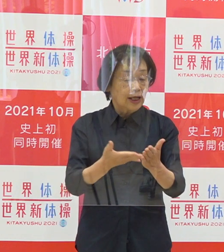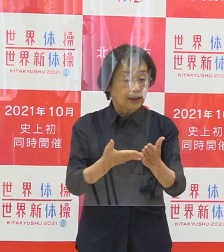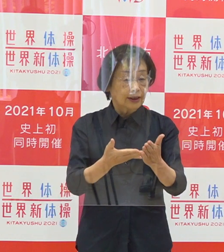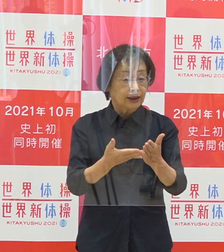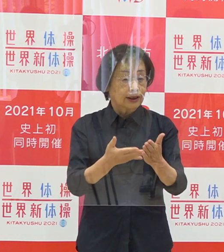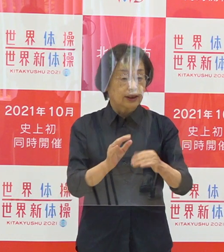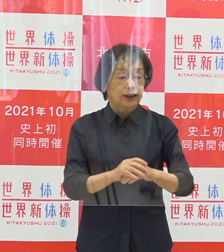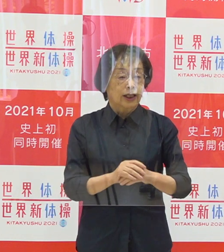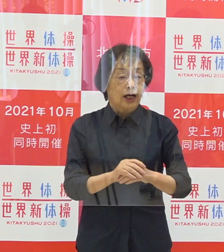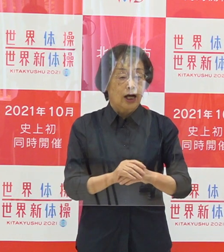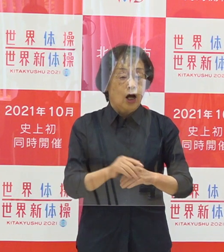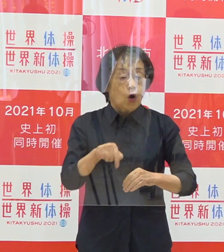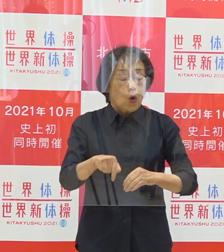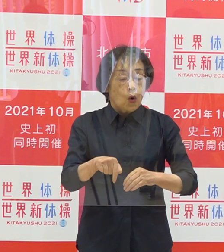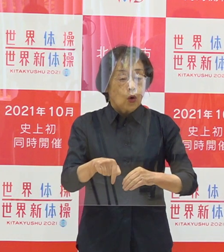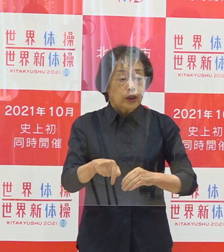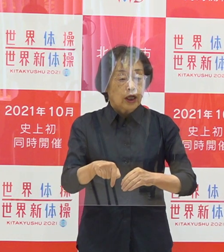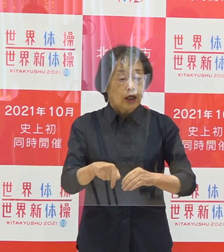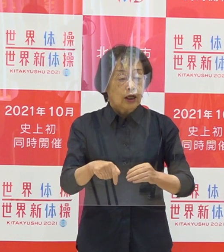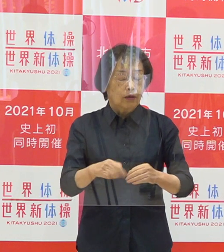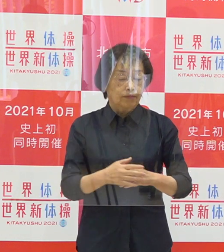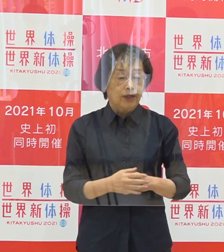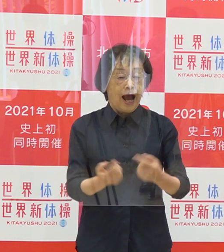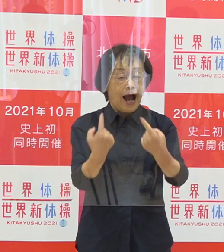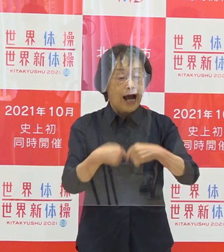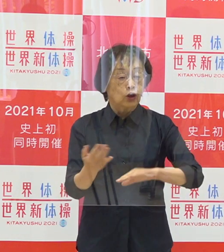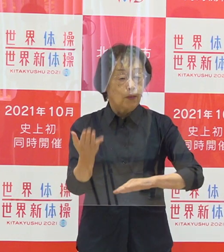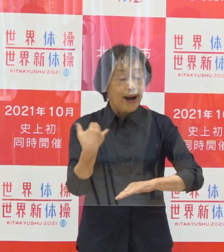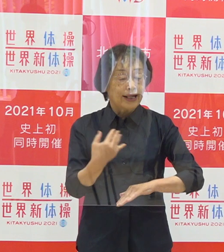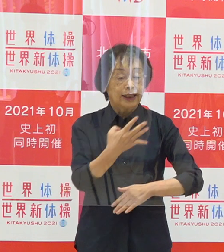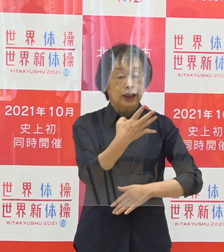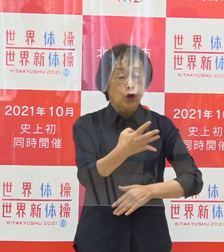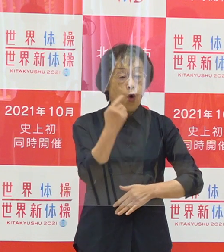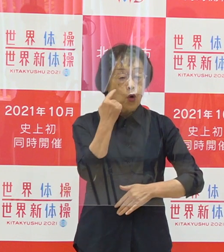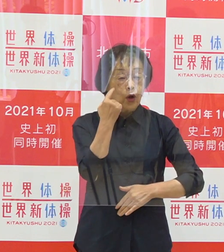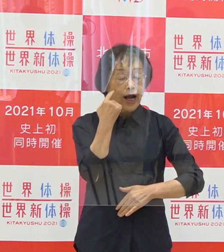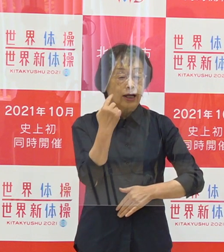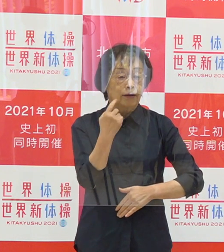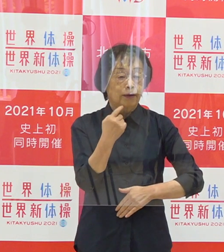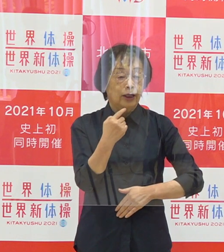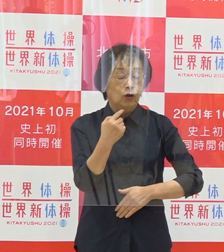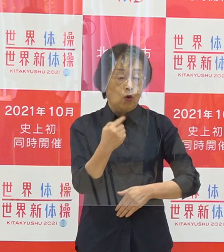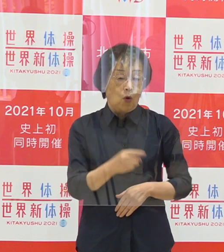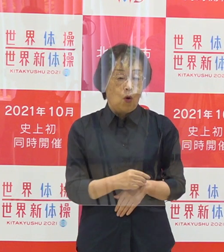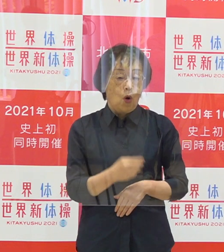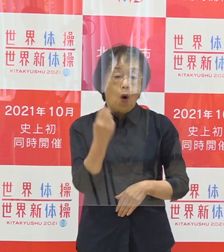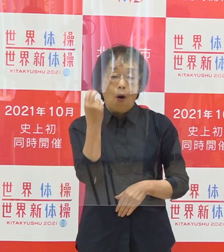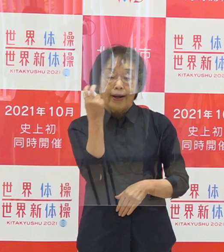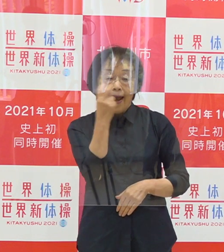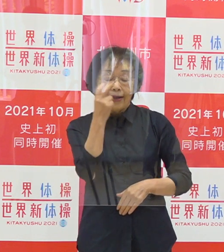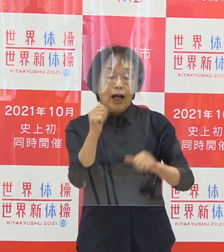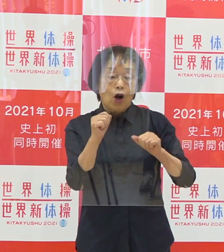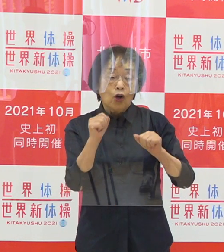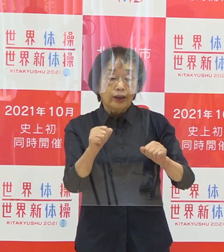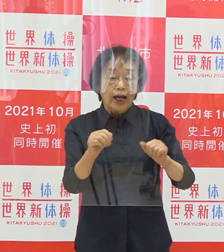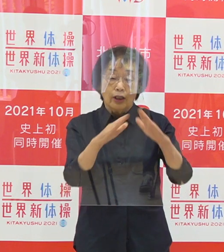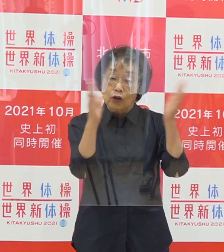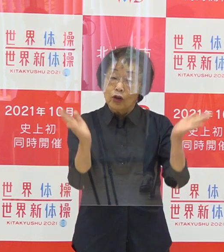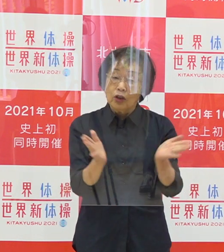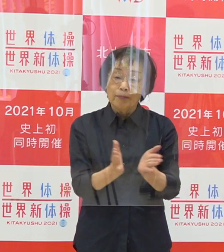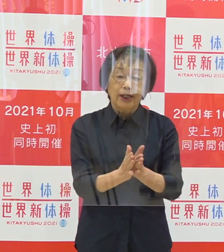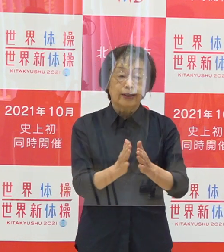な水際対策に加えて4回の検査を行って全て陰性であったということであります